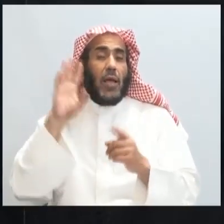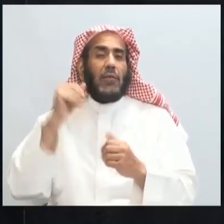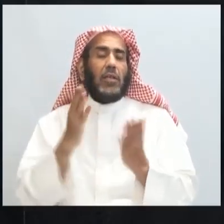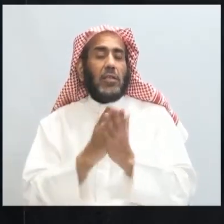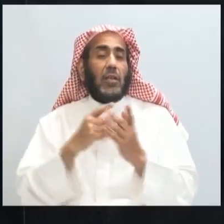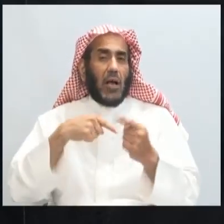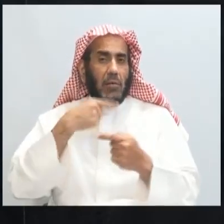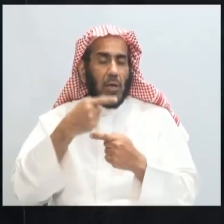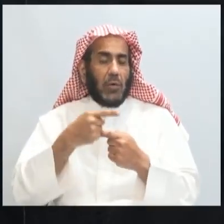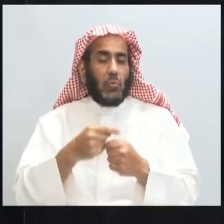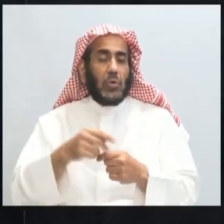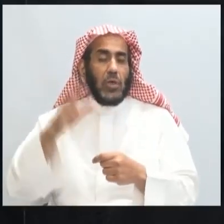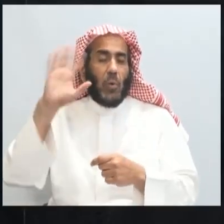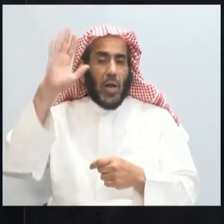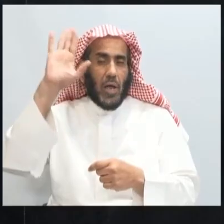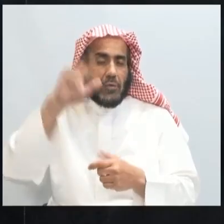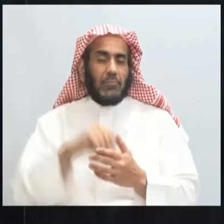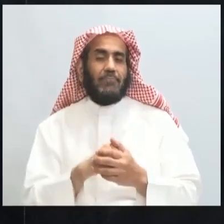الله في حصه مقبله والى اللقاء